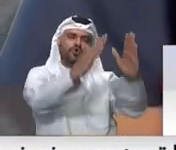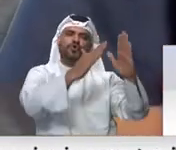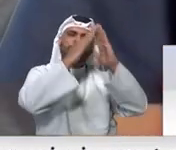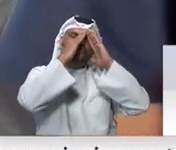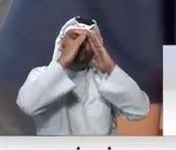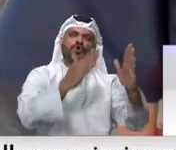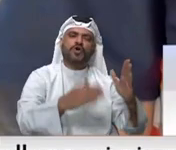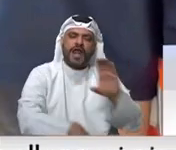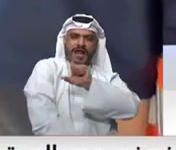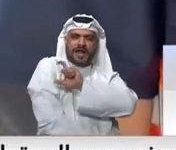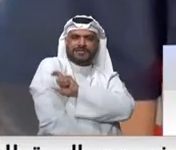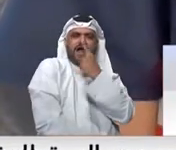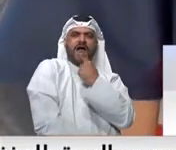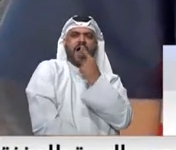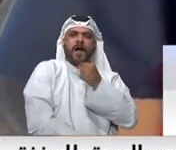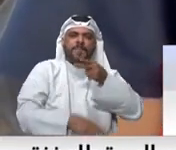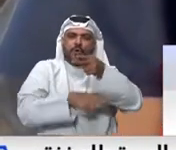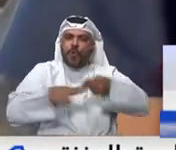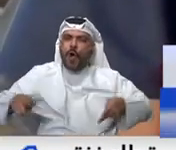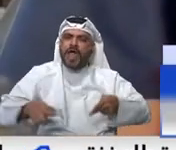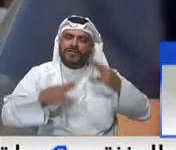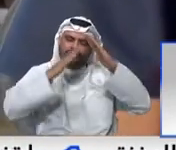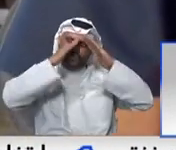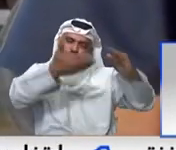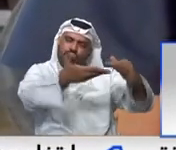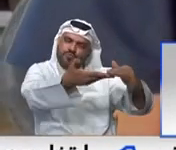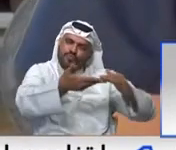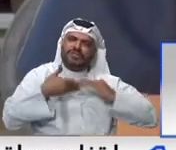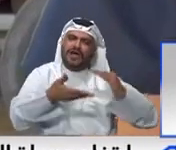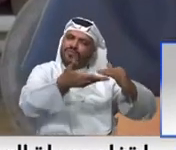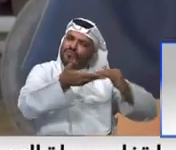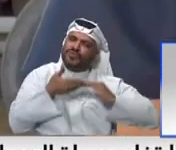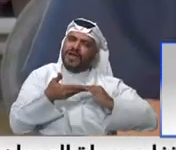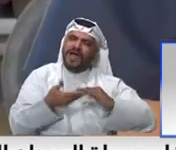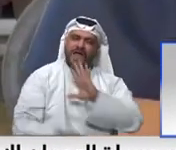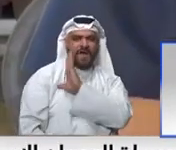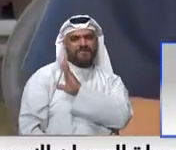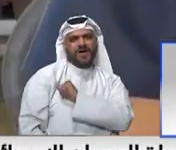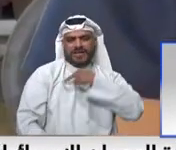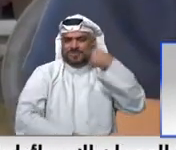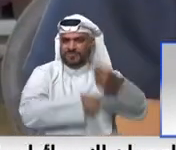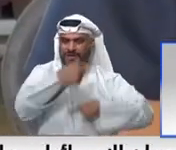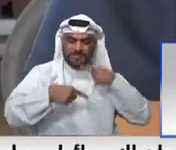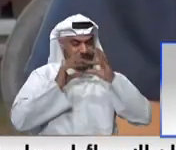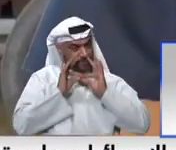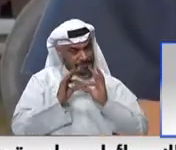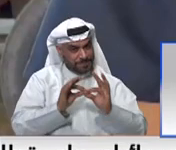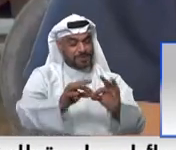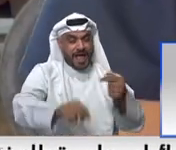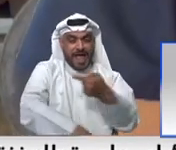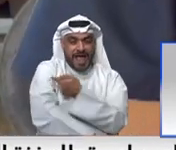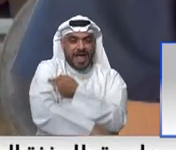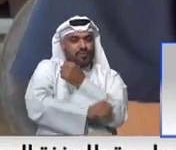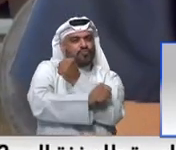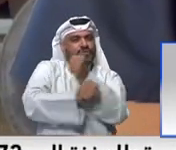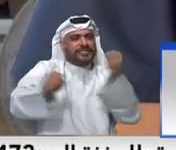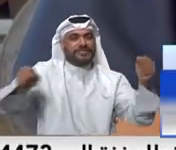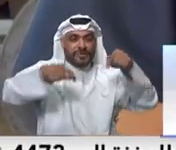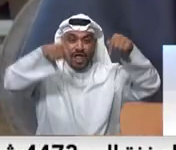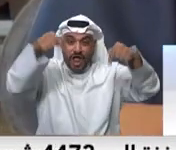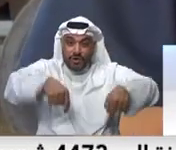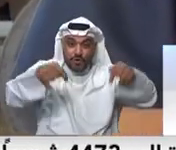الهلال الأحمر الكويتي على دعمهم المتواصل في استمرارية الخدمة الصحية، حيث اليوم في